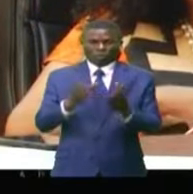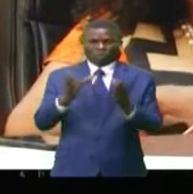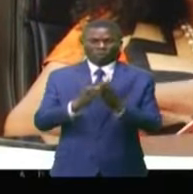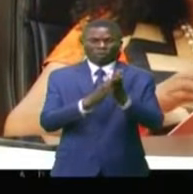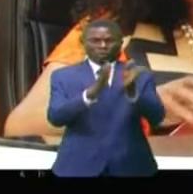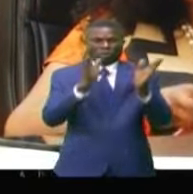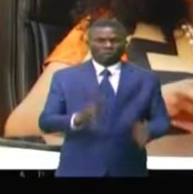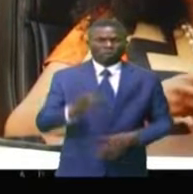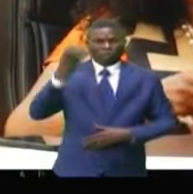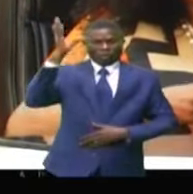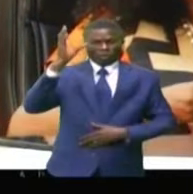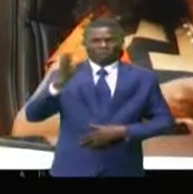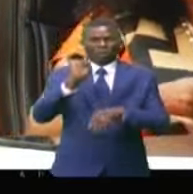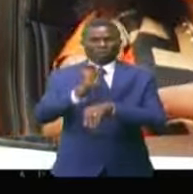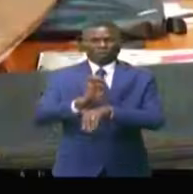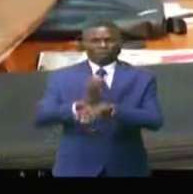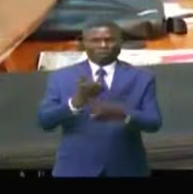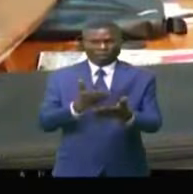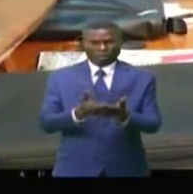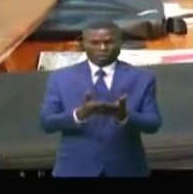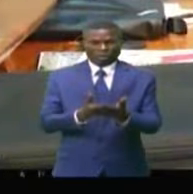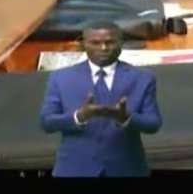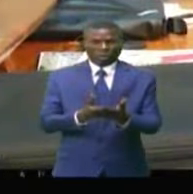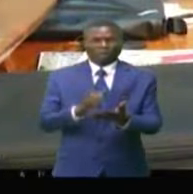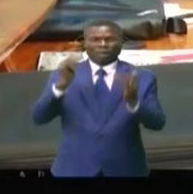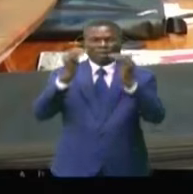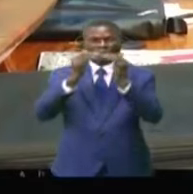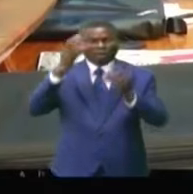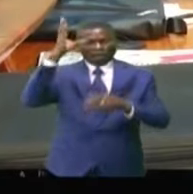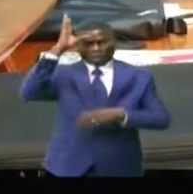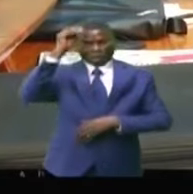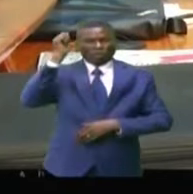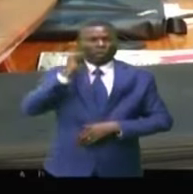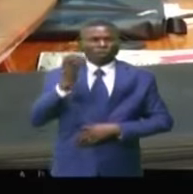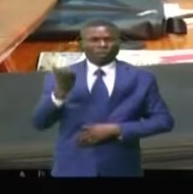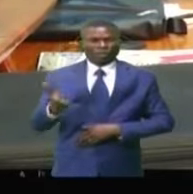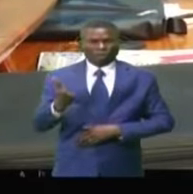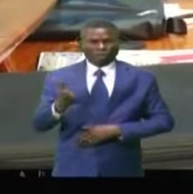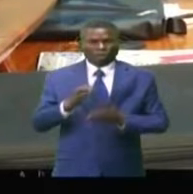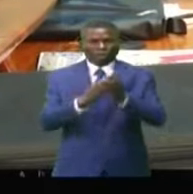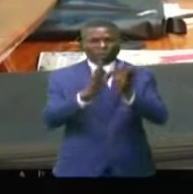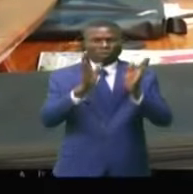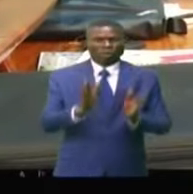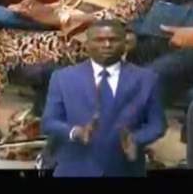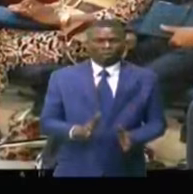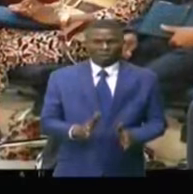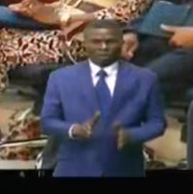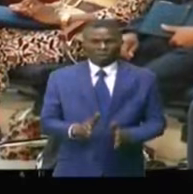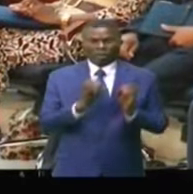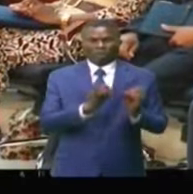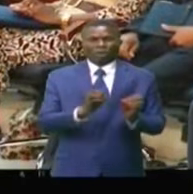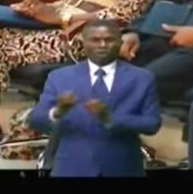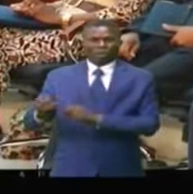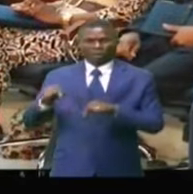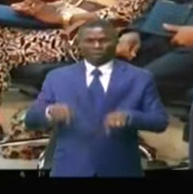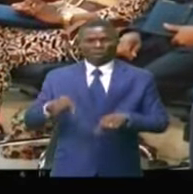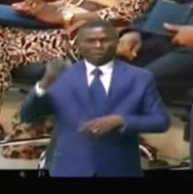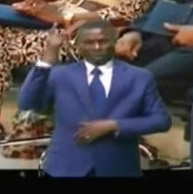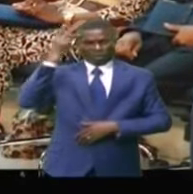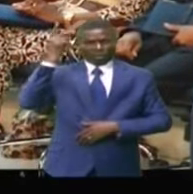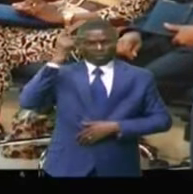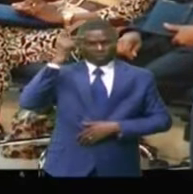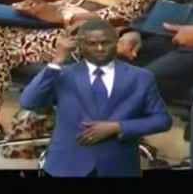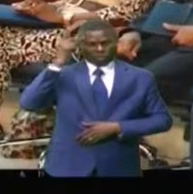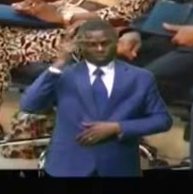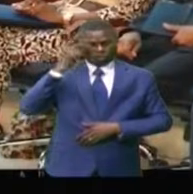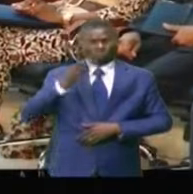leaders traditionnels et religieux sur la masculinité positive dans le leadership est organisée à Kinshasa sous